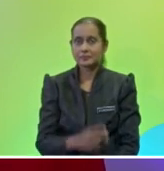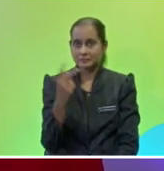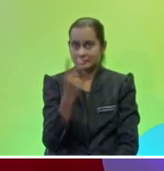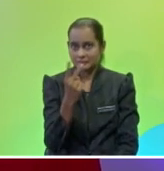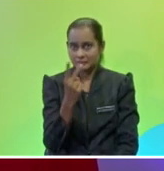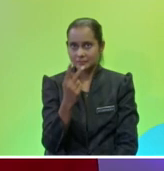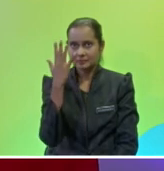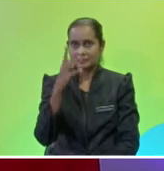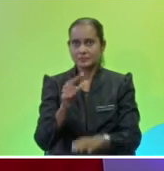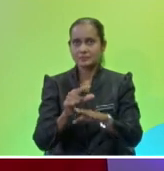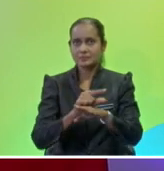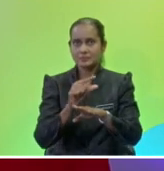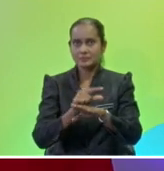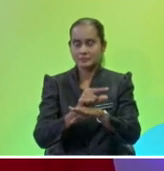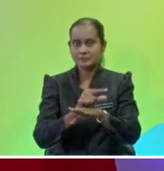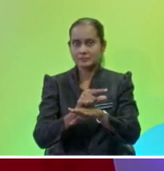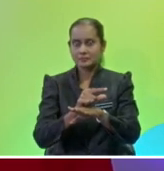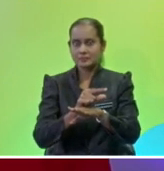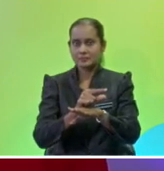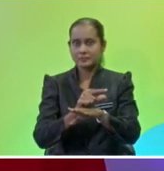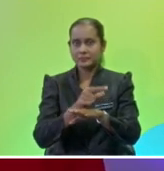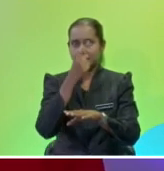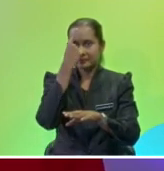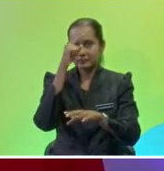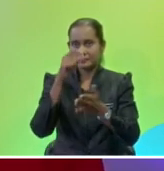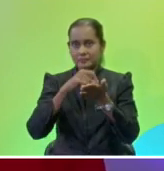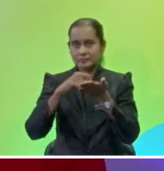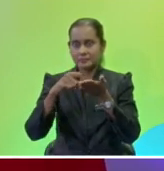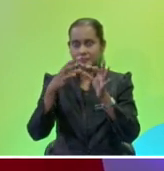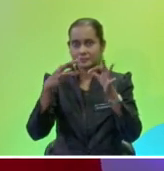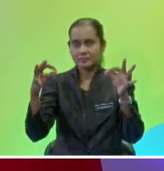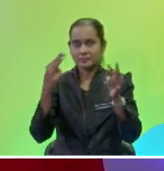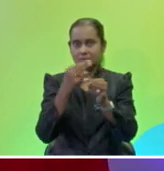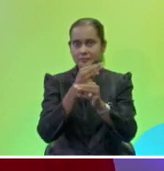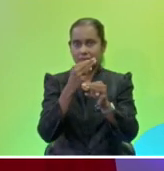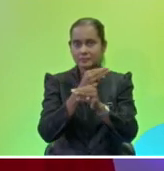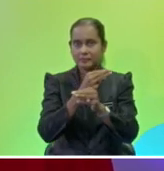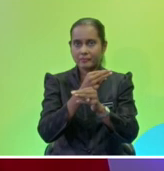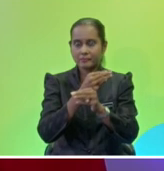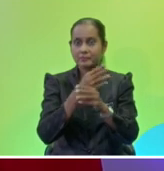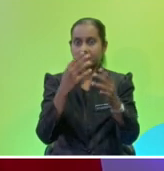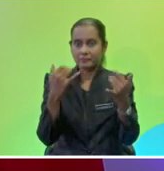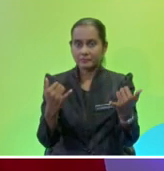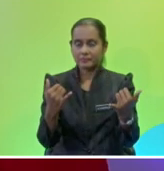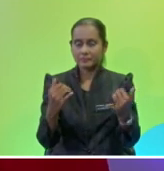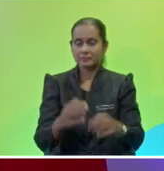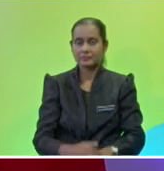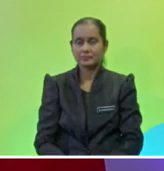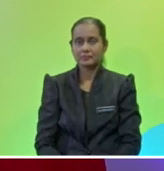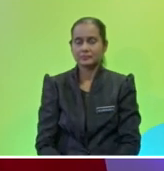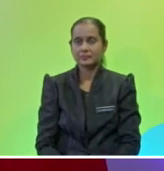Sepanjang Kita menulis ayat macam-macam dimana kita akan coba buat sebentar lagi jadi untuk